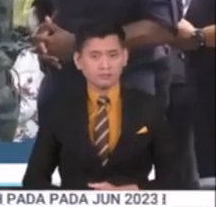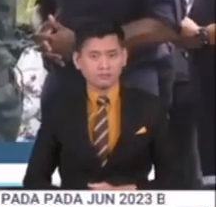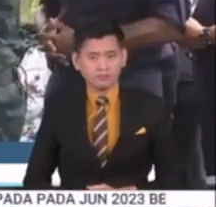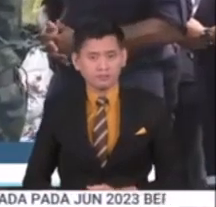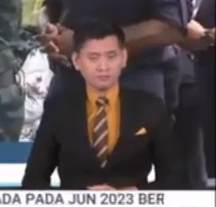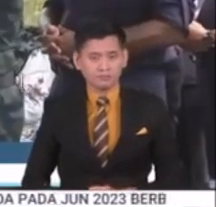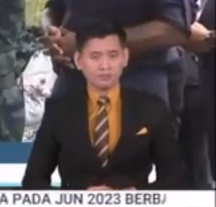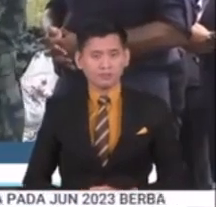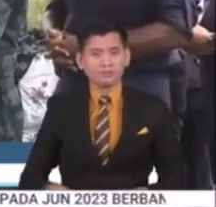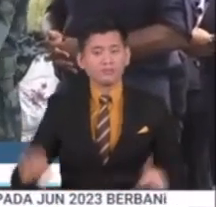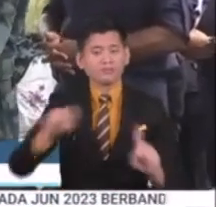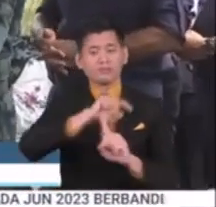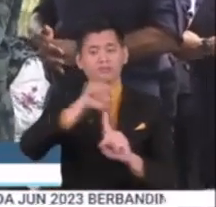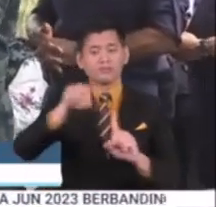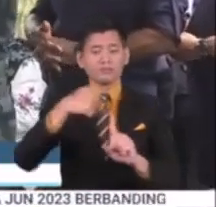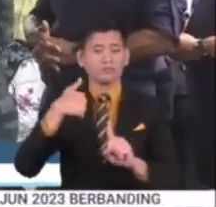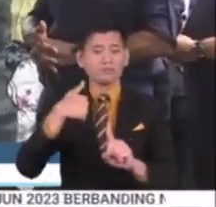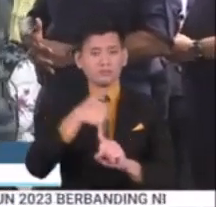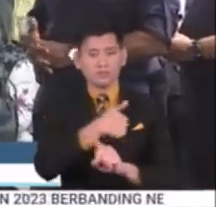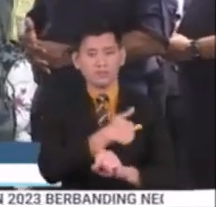ini Apabila